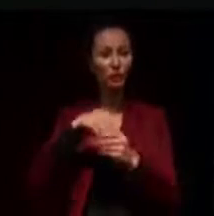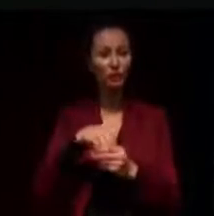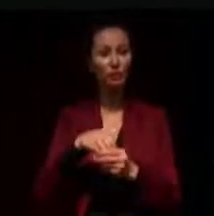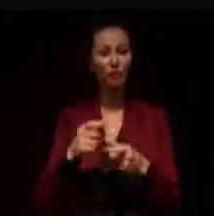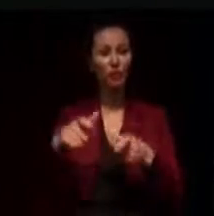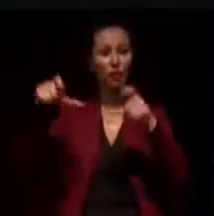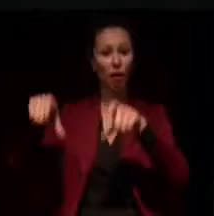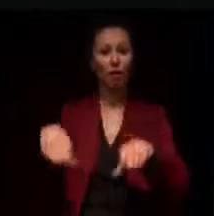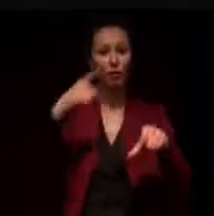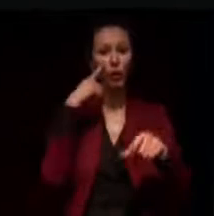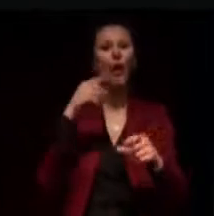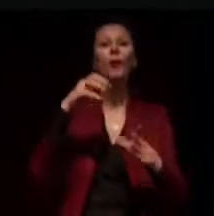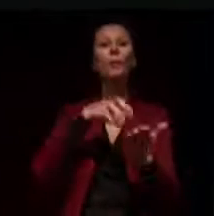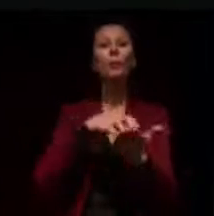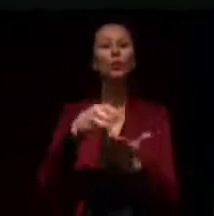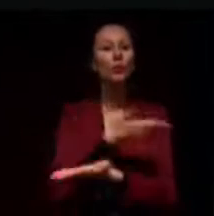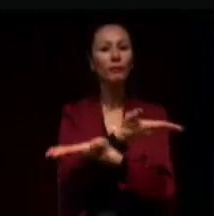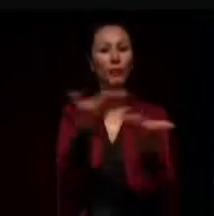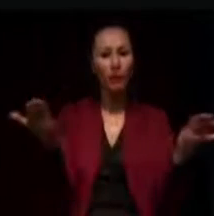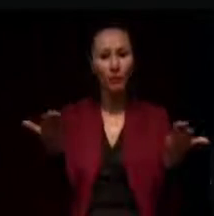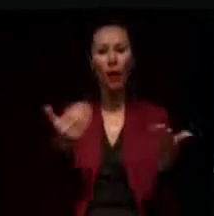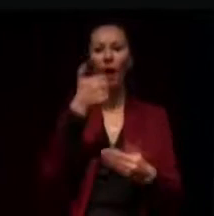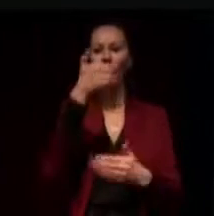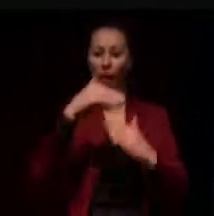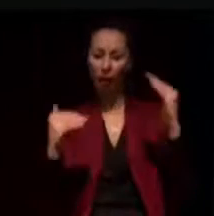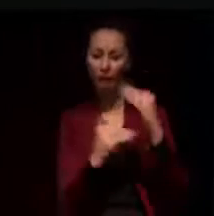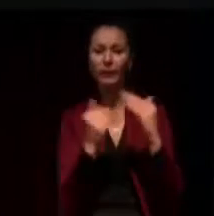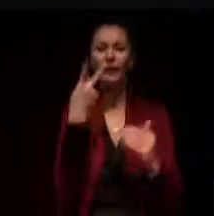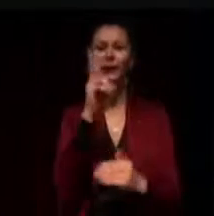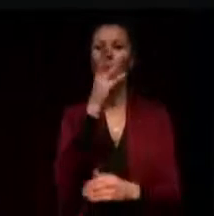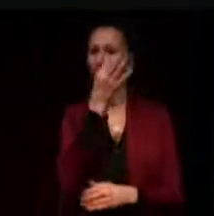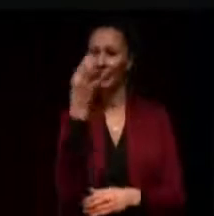göre bütçe dağılımına baktığımızda altyapı